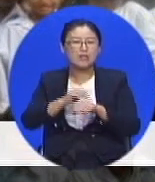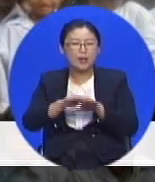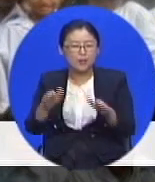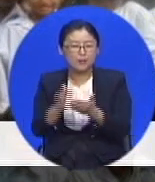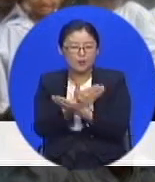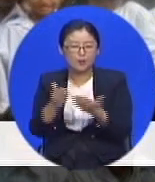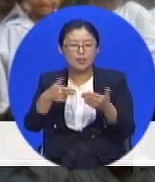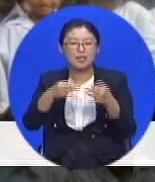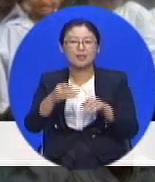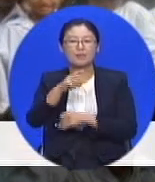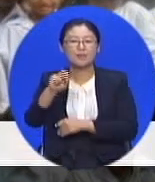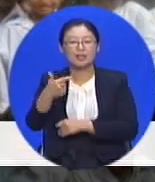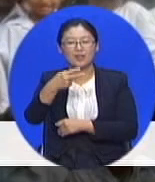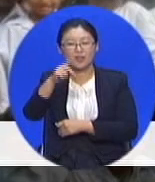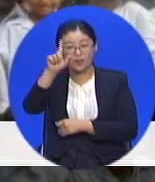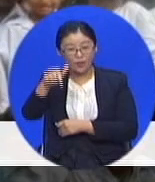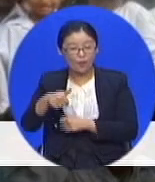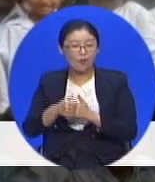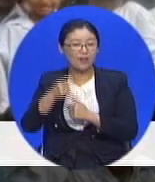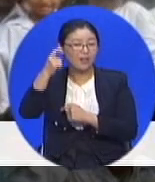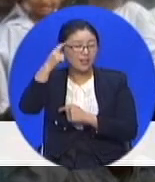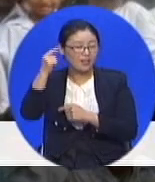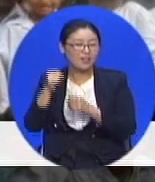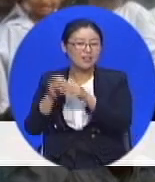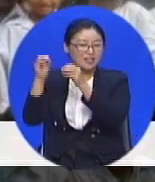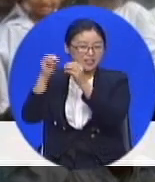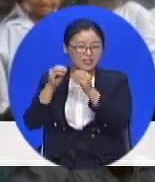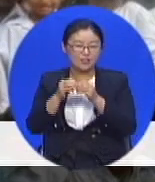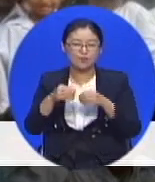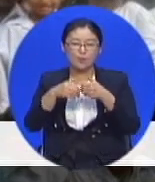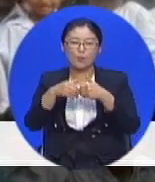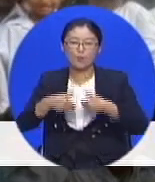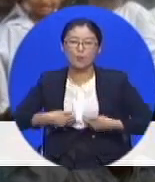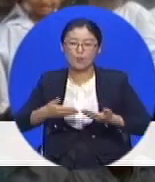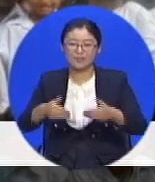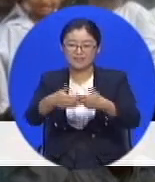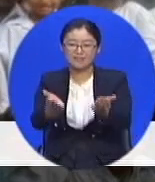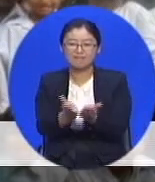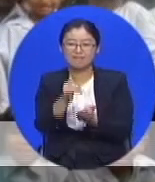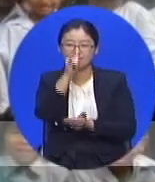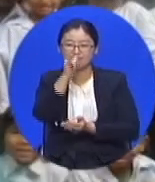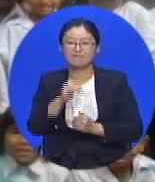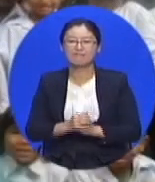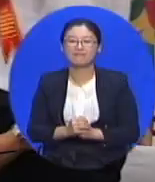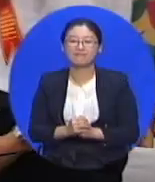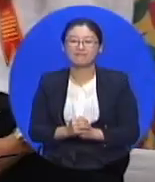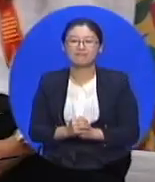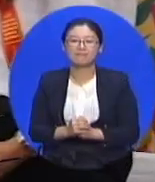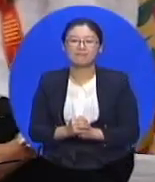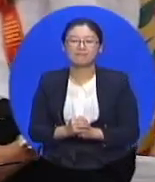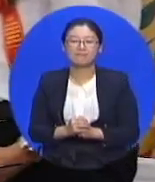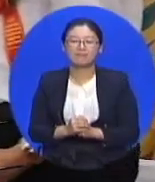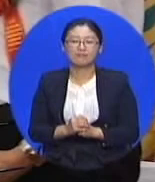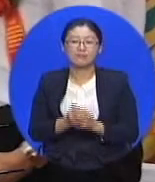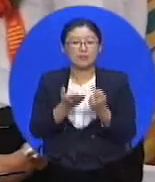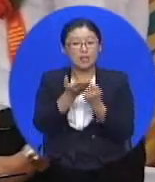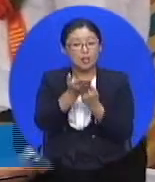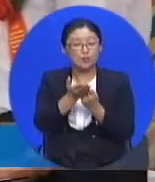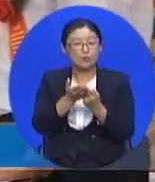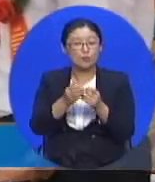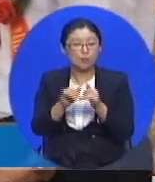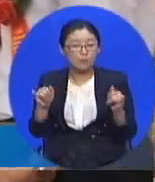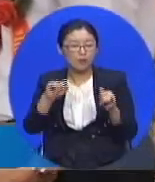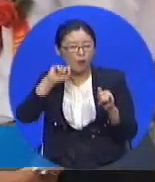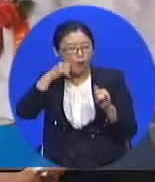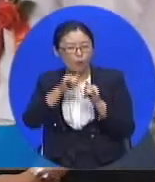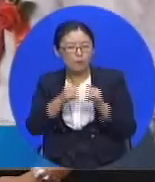김만덕. 그녀의 자선정신을 이어오는 봉사단체가 있습니다. 강성준 기자입니다. 제주 도민의 어려운